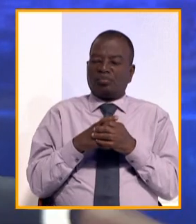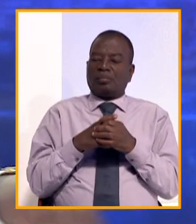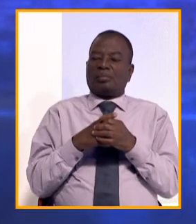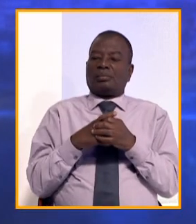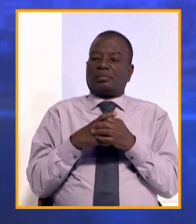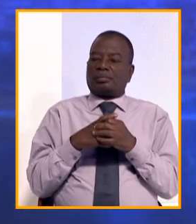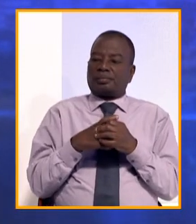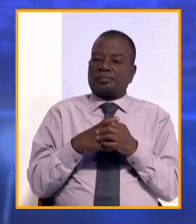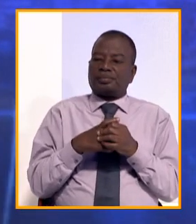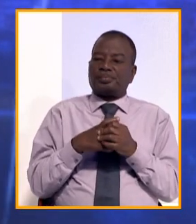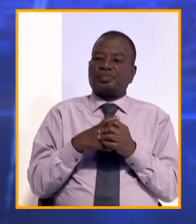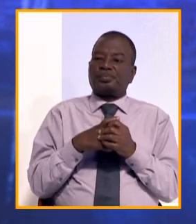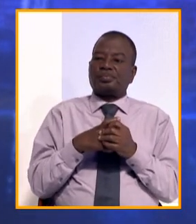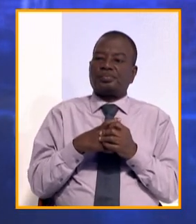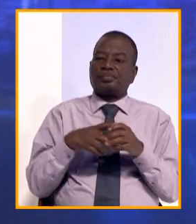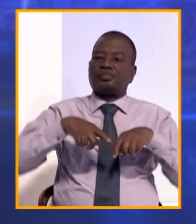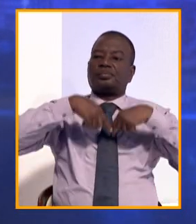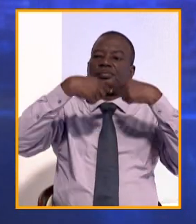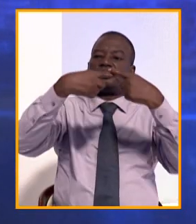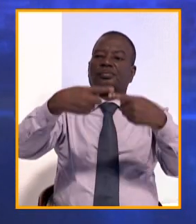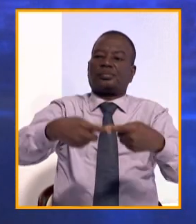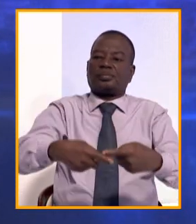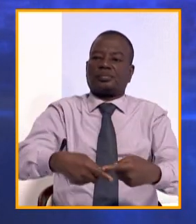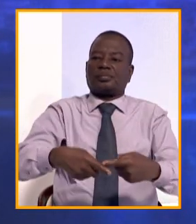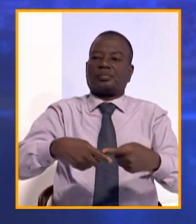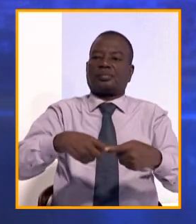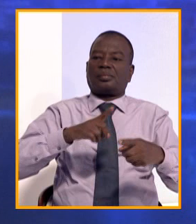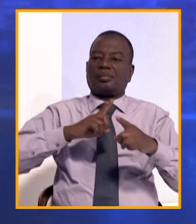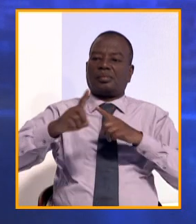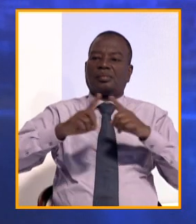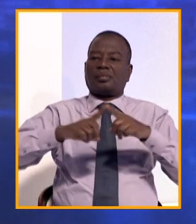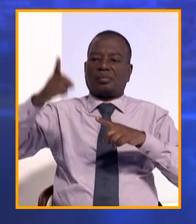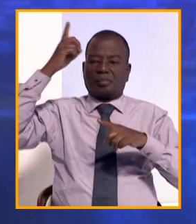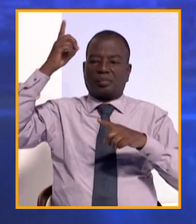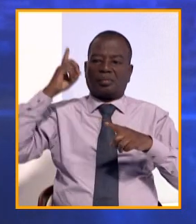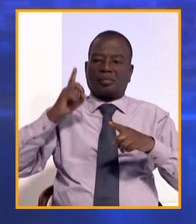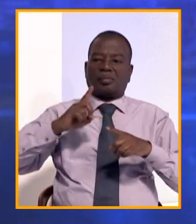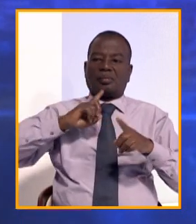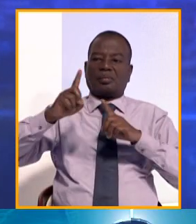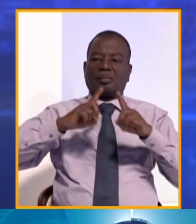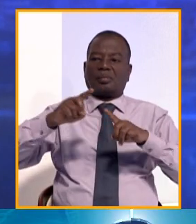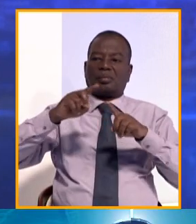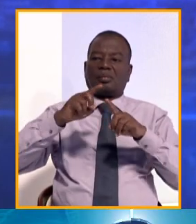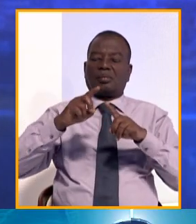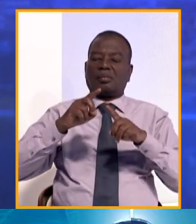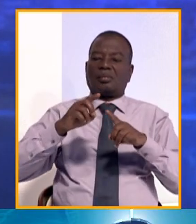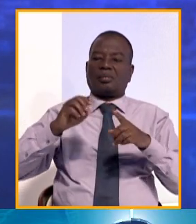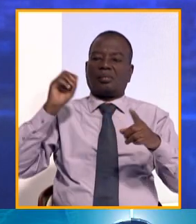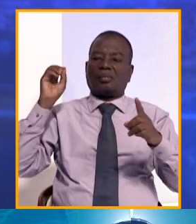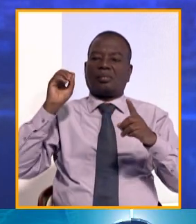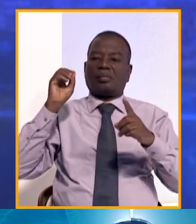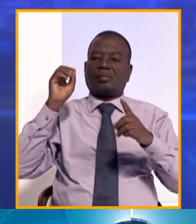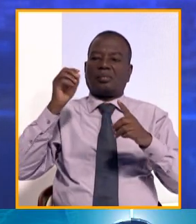et Ulrich Adongan. On va à présent évoquer la diplomatie parlementaire, un des principaux